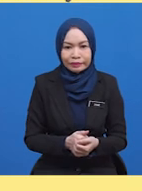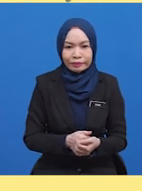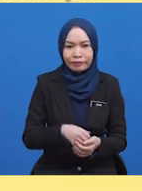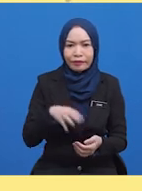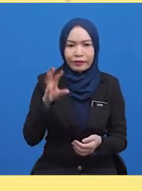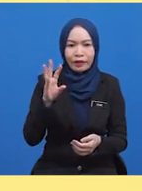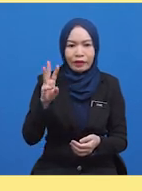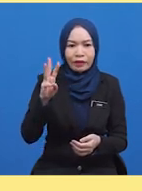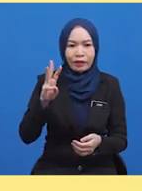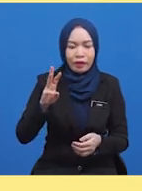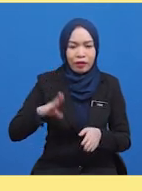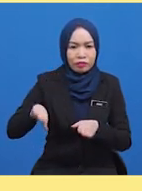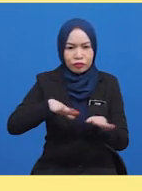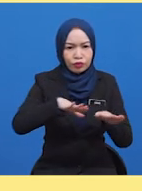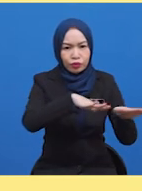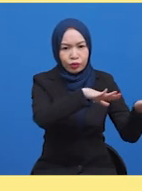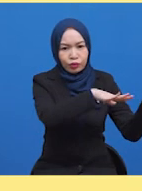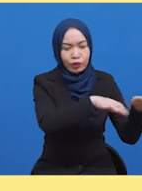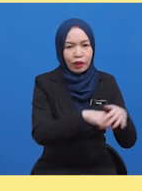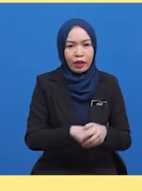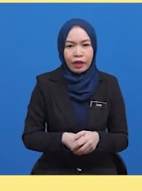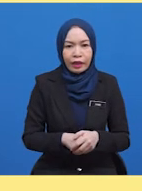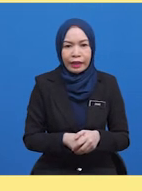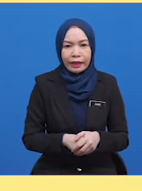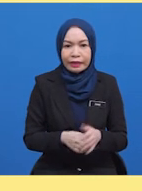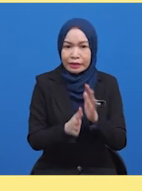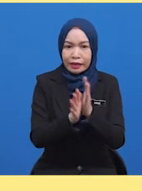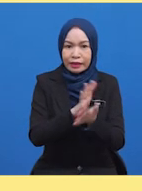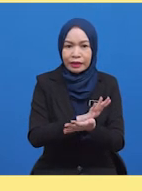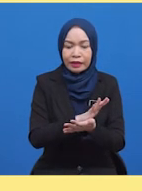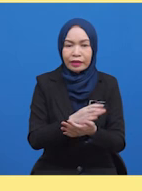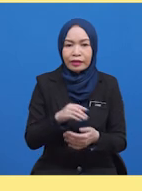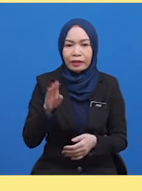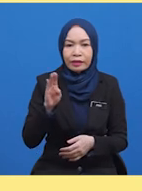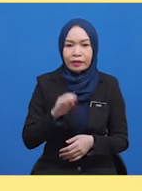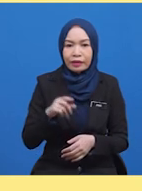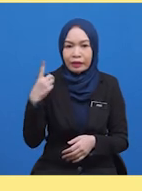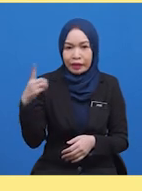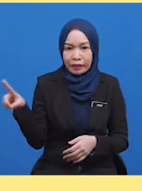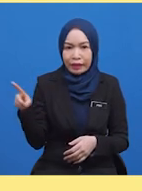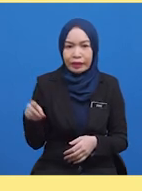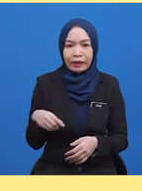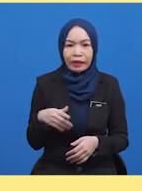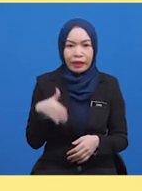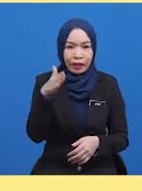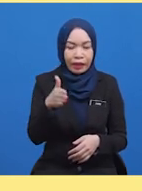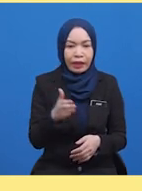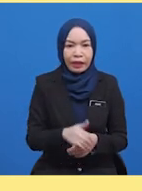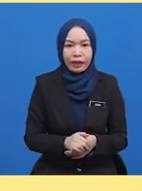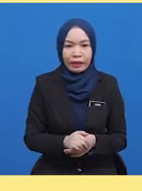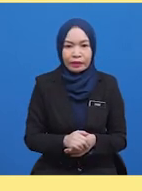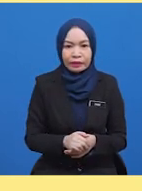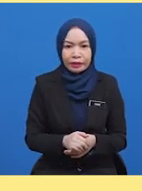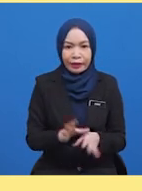batang Sungai Justru pada tahun ini beruntung akan menduduki peperiksaan